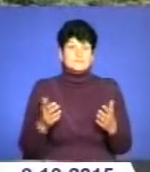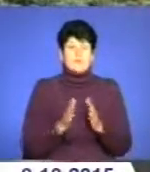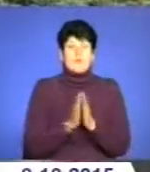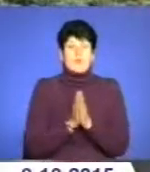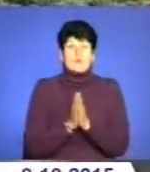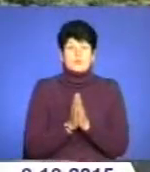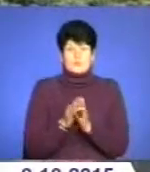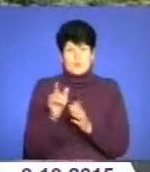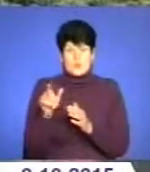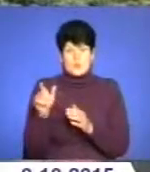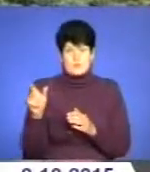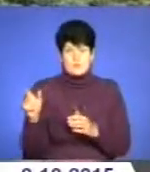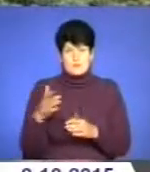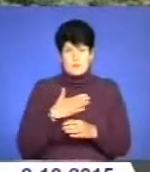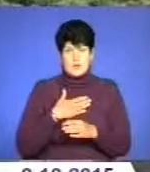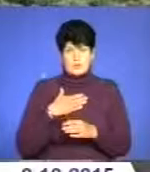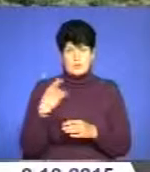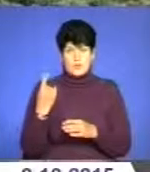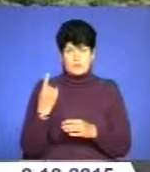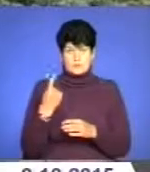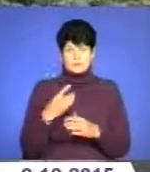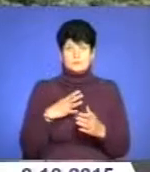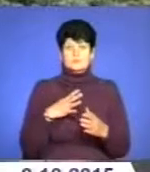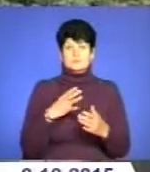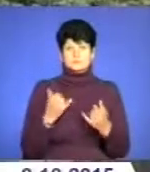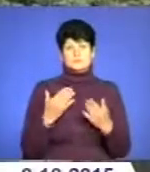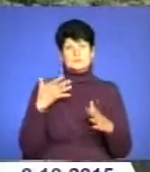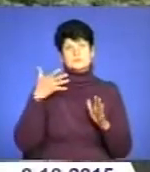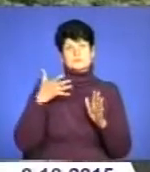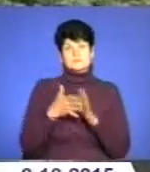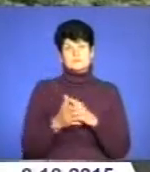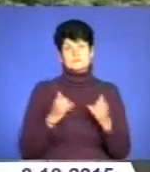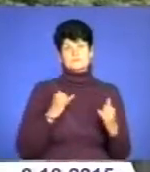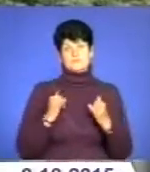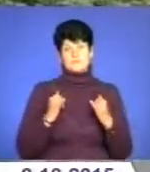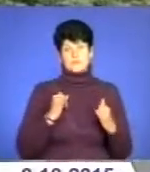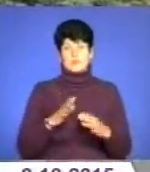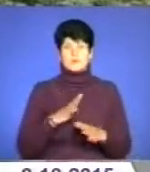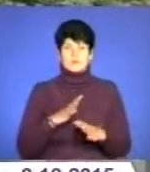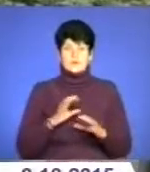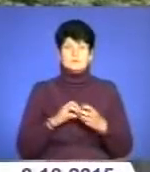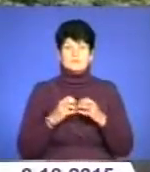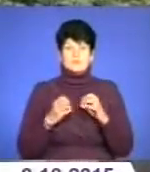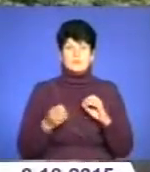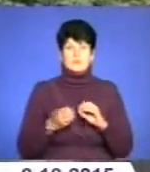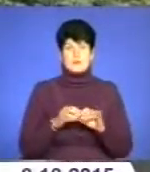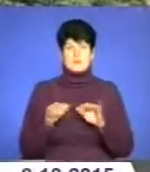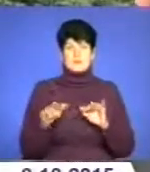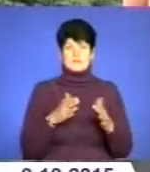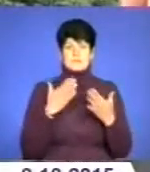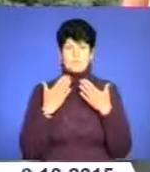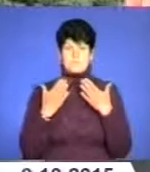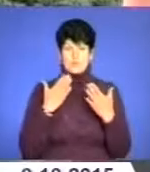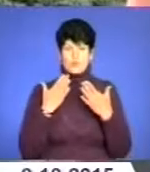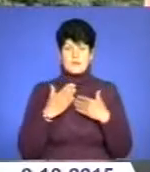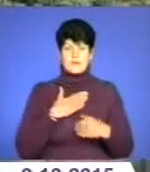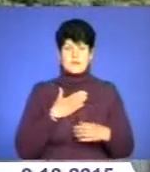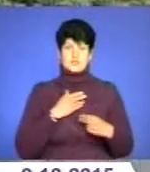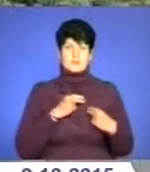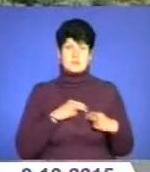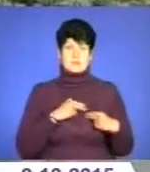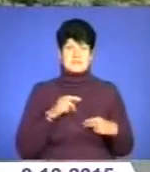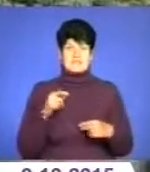попросити, щоб громадяни нашої області ставилися з розумінням, можливо, якісь виникають недоречності в процесі спілкування з нашими